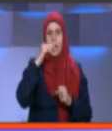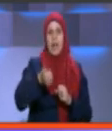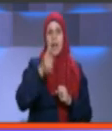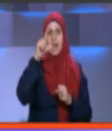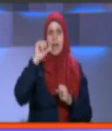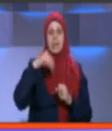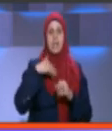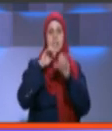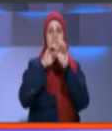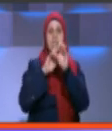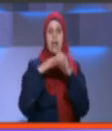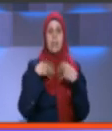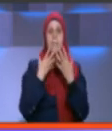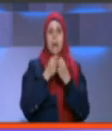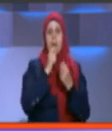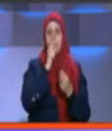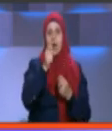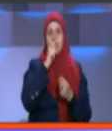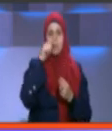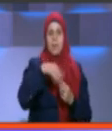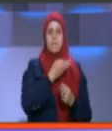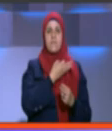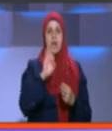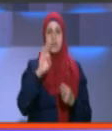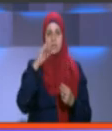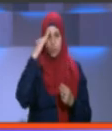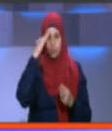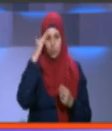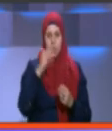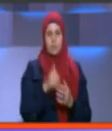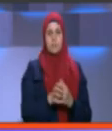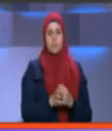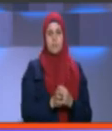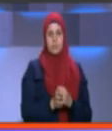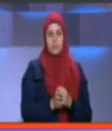عبر سكايب مراسل إكسترا نيوز من فرنسا، وتحديدا من مارسيليا. أنا بشكرك شكرا جزيلا.